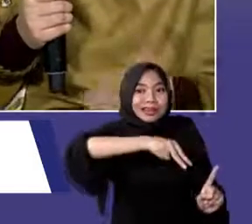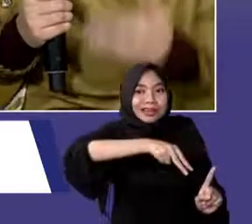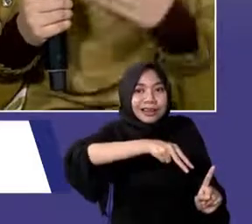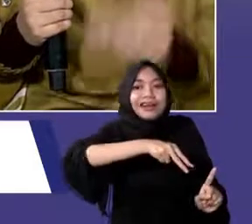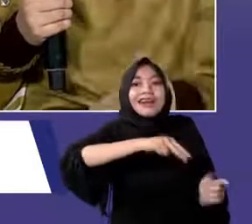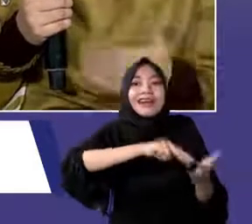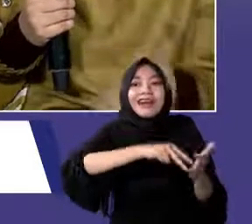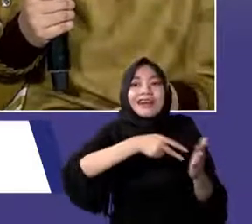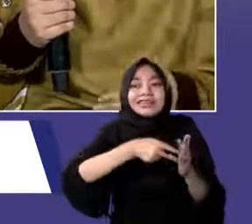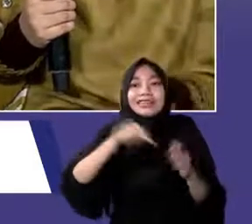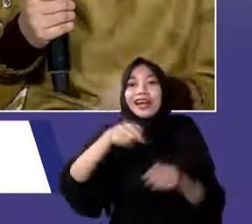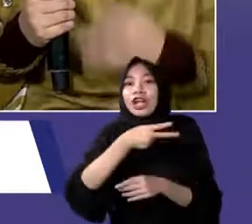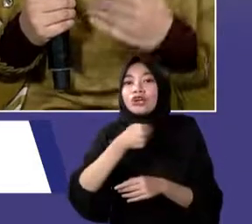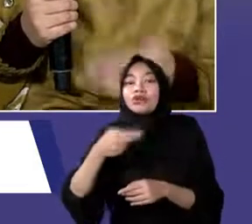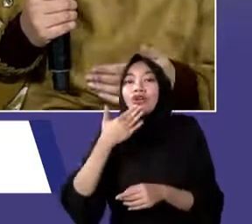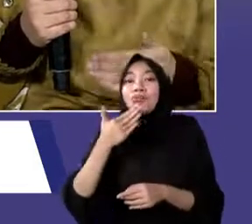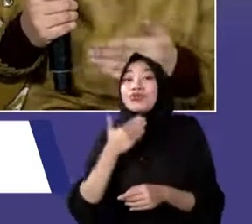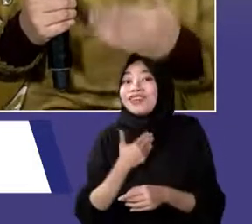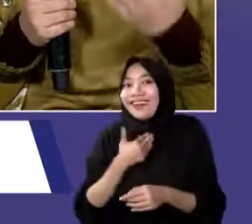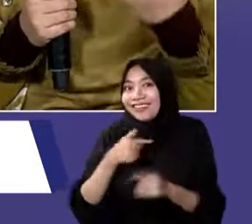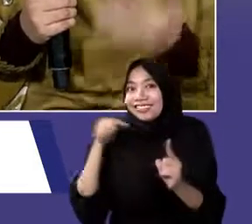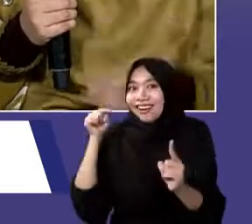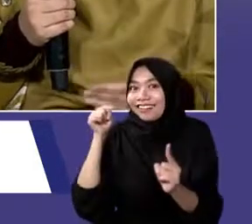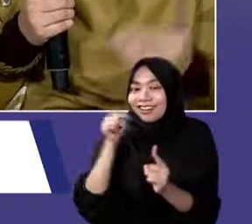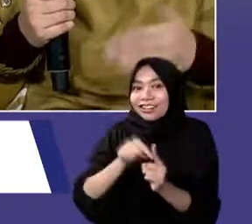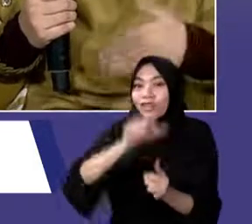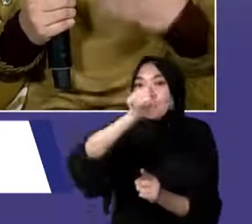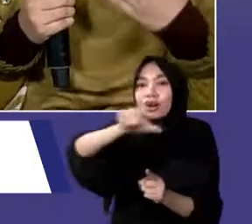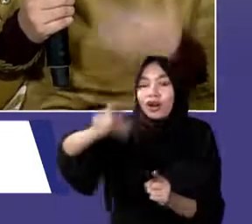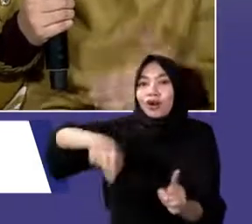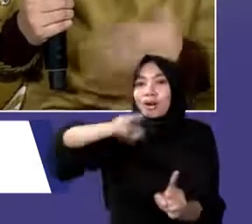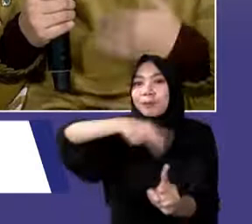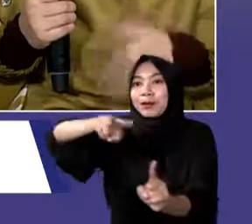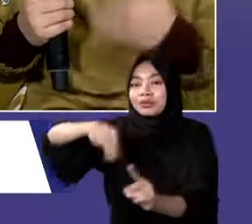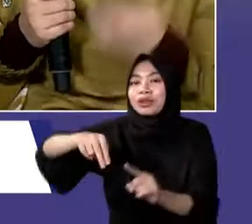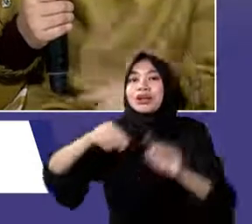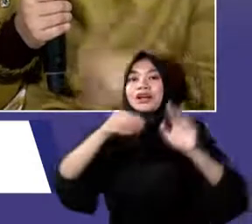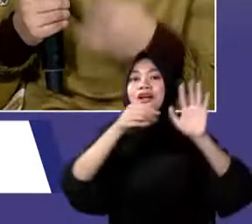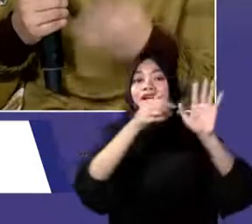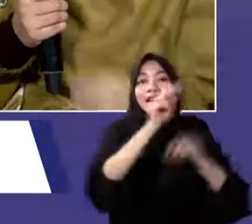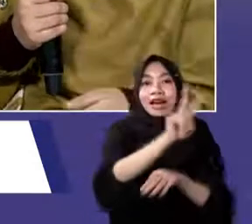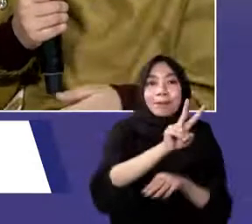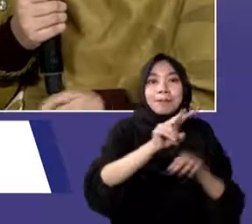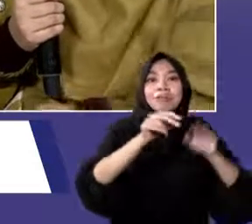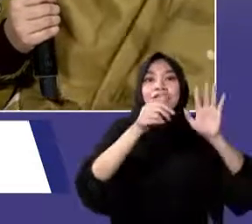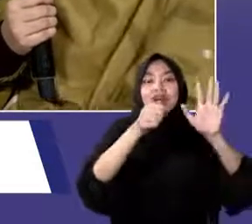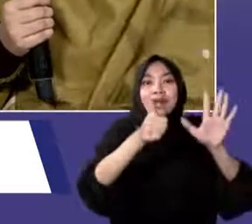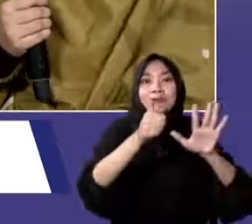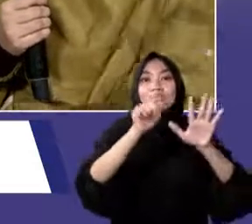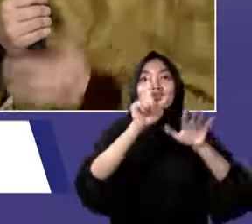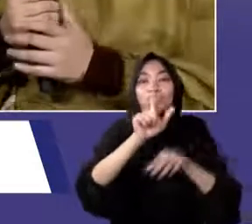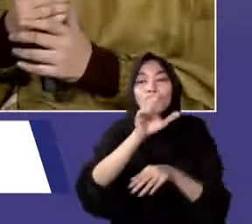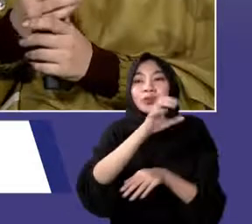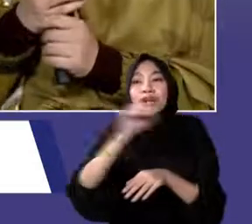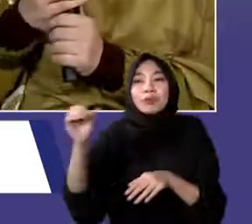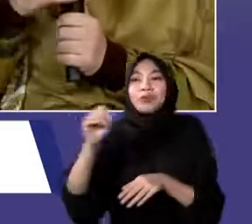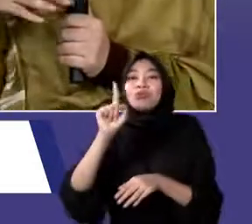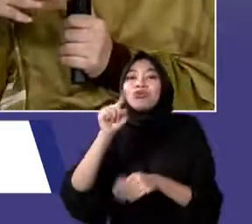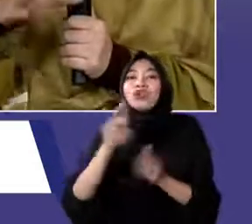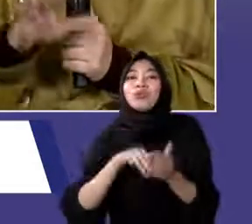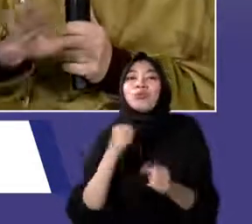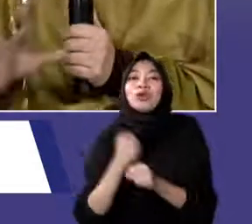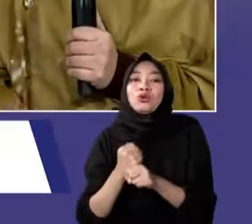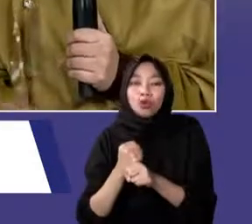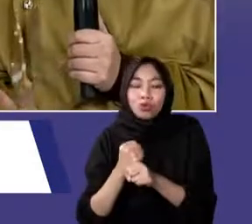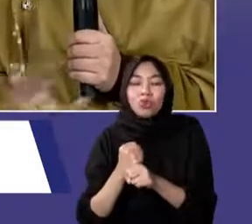Indonesia dipasangkan target untuk melakukan pemeriksaan 267.000 orang per minggunya. Nah, ini yang